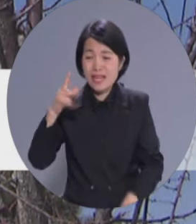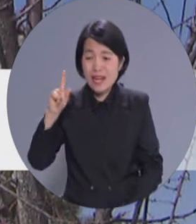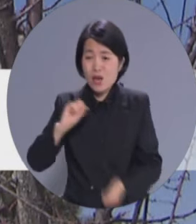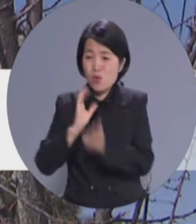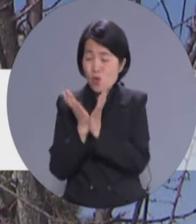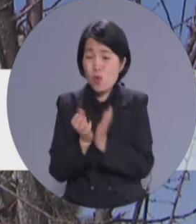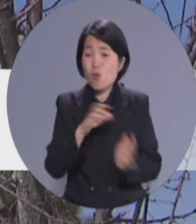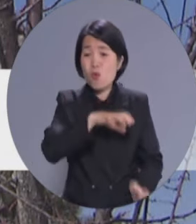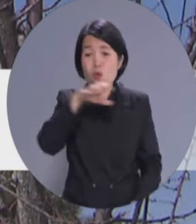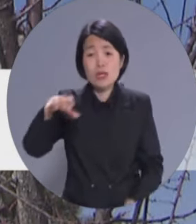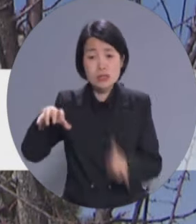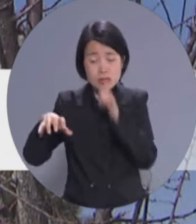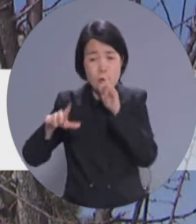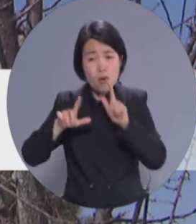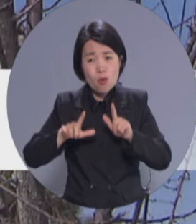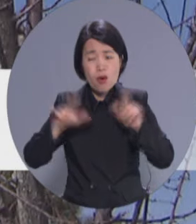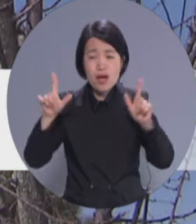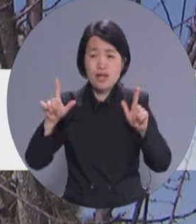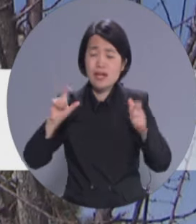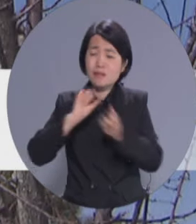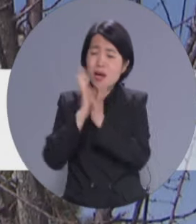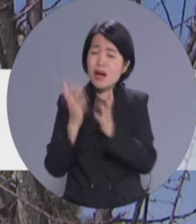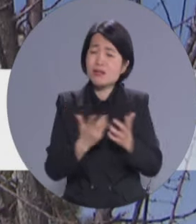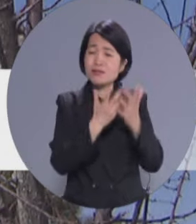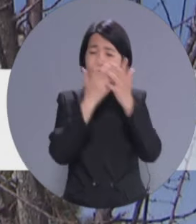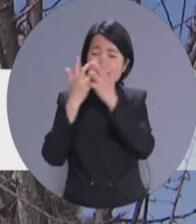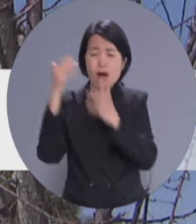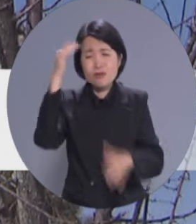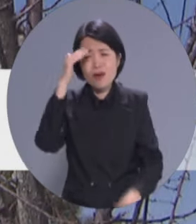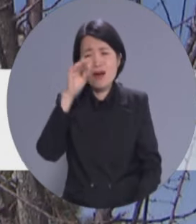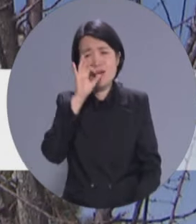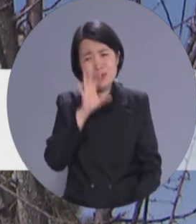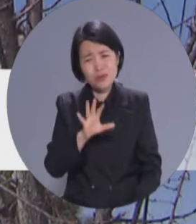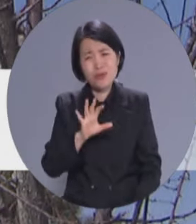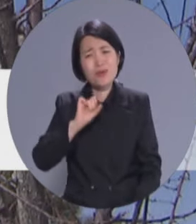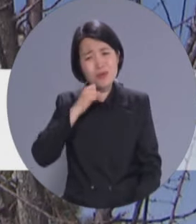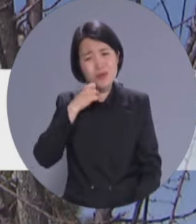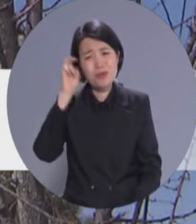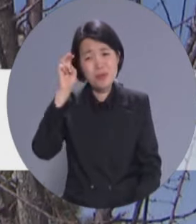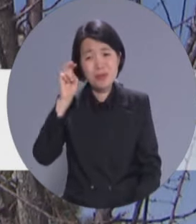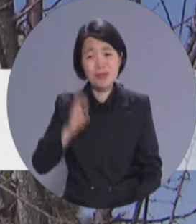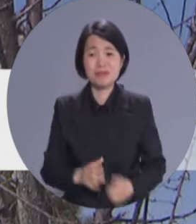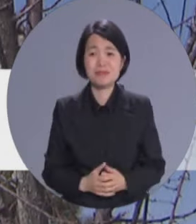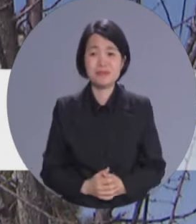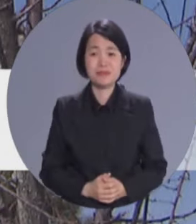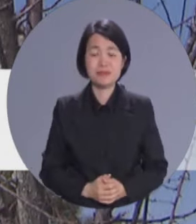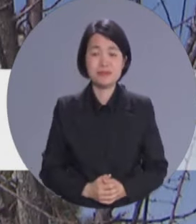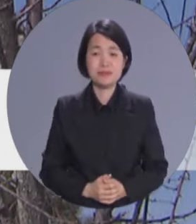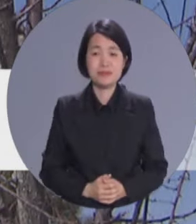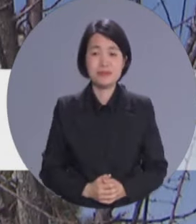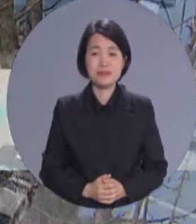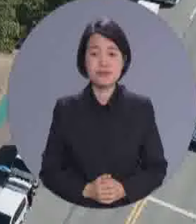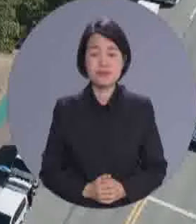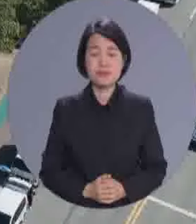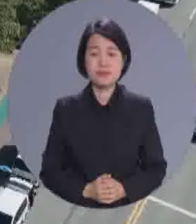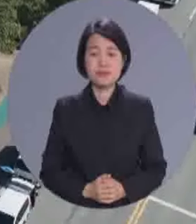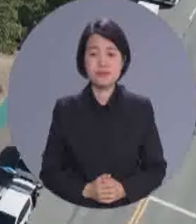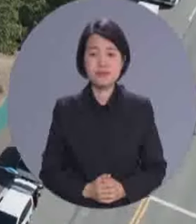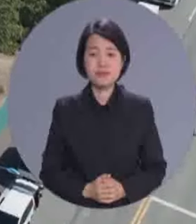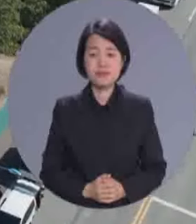곳곳에서 열리는데요. 올해는 흐드러지게 핀 봄꽃들을 보기는 어려울 것 같습니다. 김단비 기자입니다.